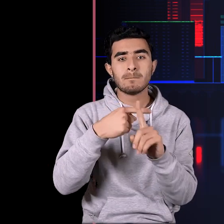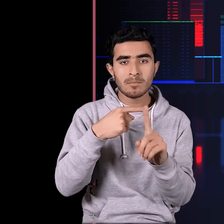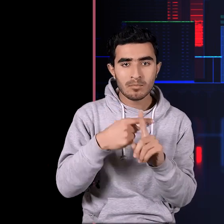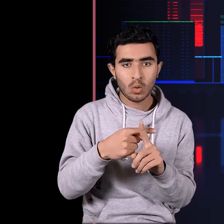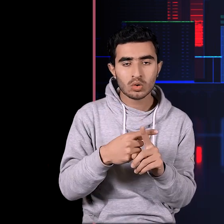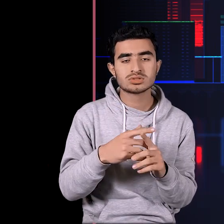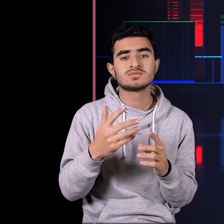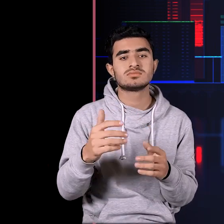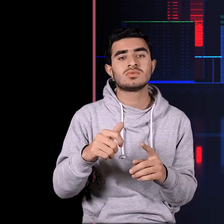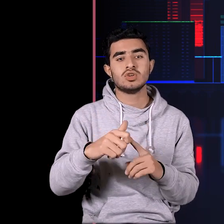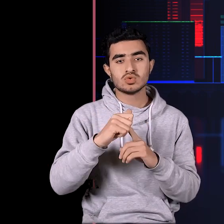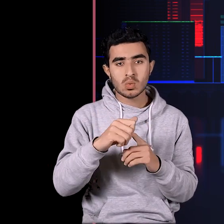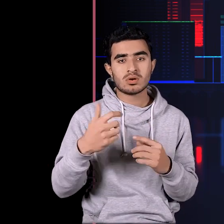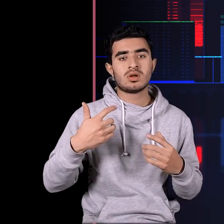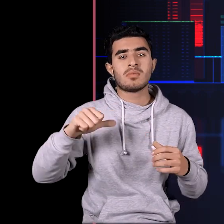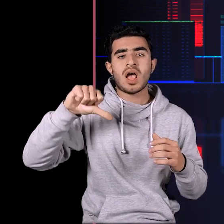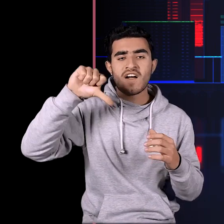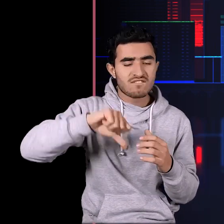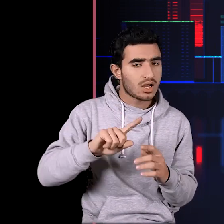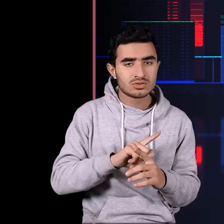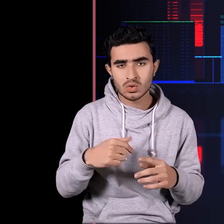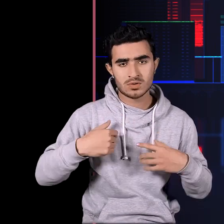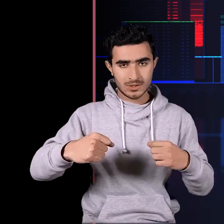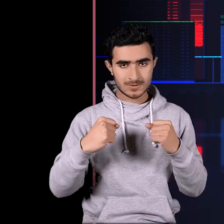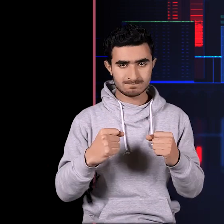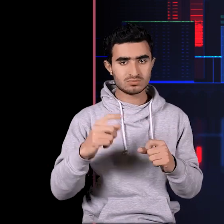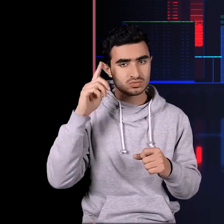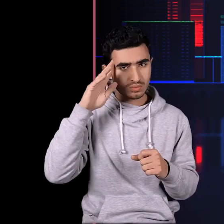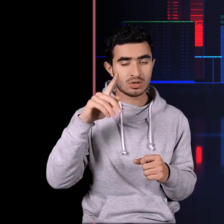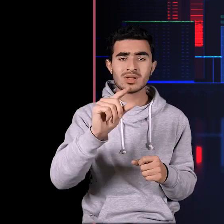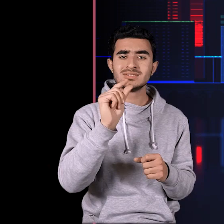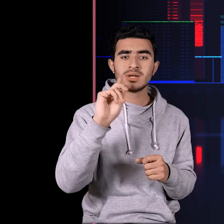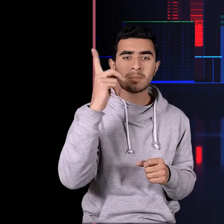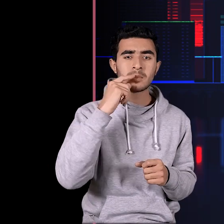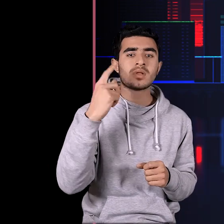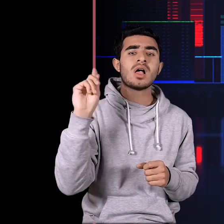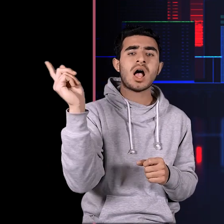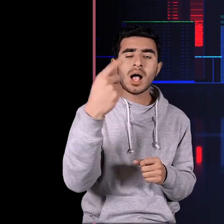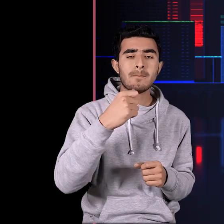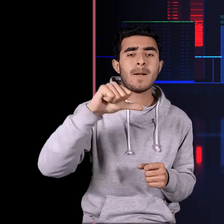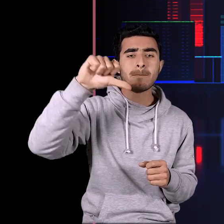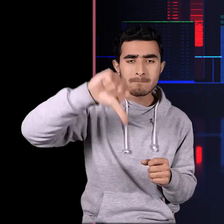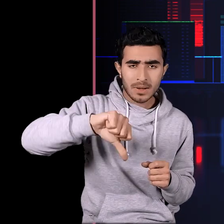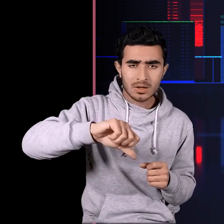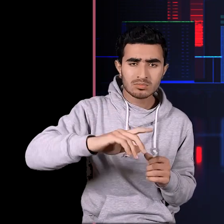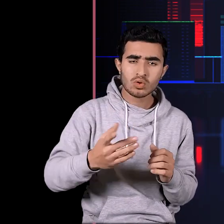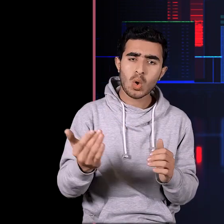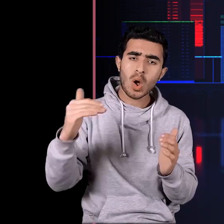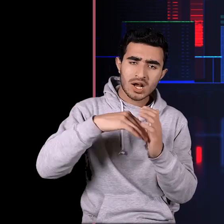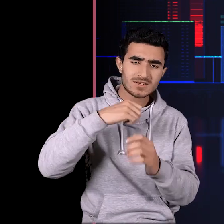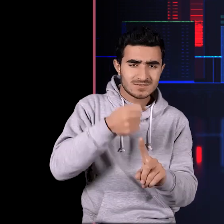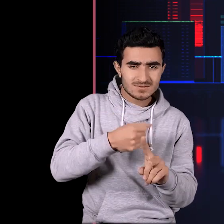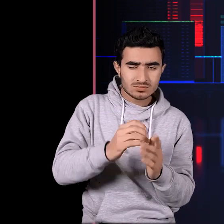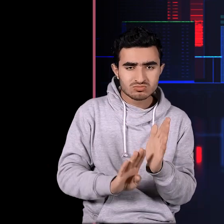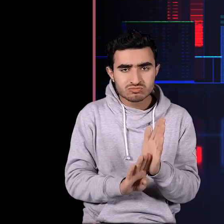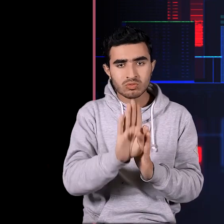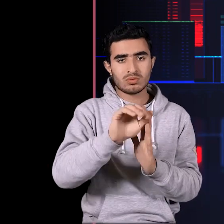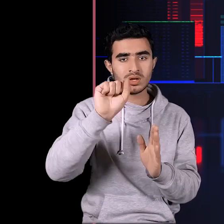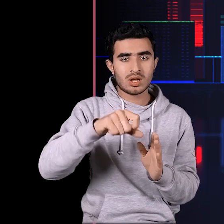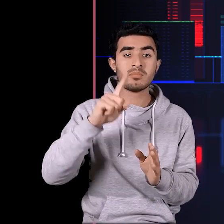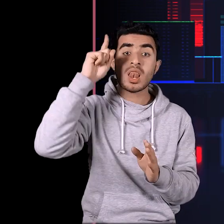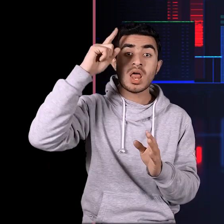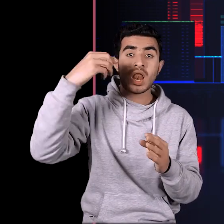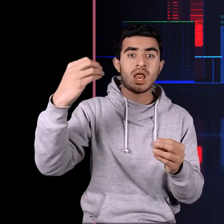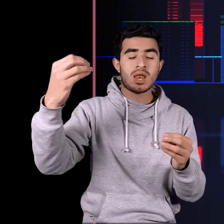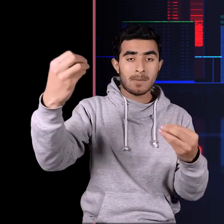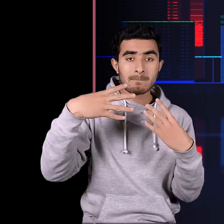رہیں, اپنی ہمت نہ ہاریں. کہتے ہیں نا گرتے ہیں شہسوار میدان جنگ میں, تو آپ گر کے بھی اٹھتے ہیں اور پھر اللہ تعالیٰ ہی